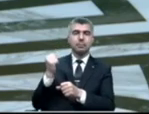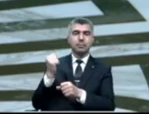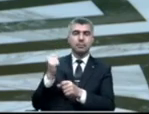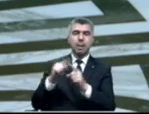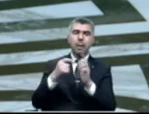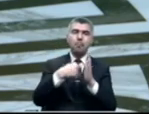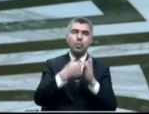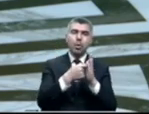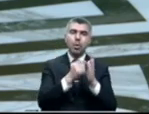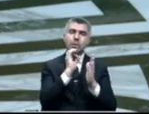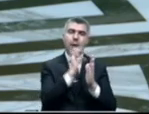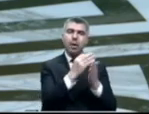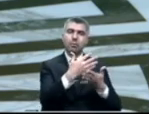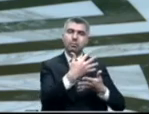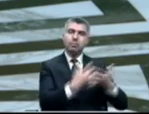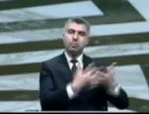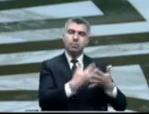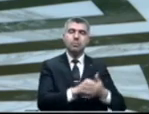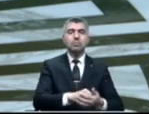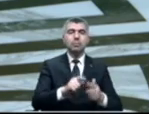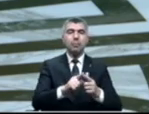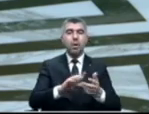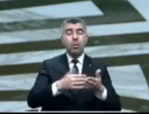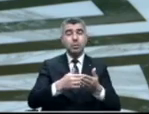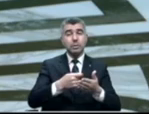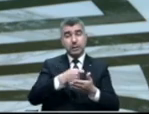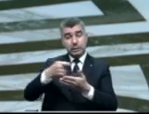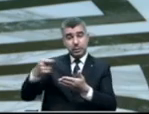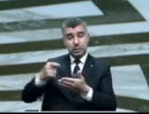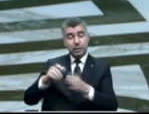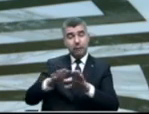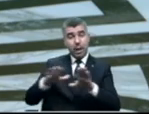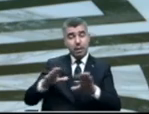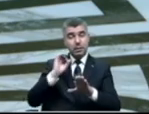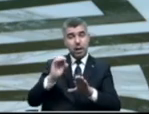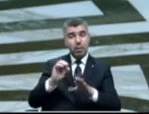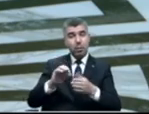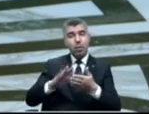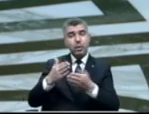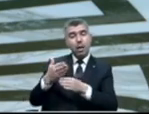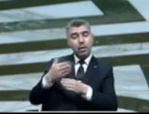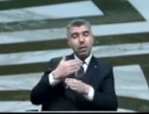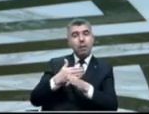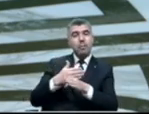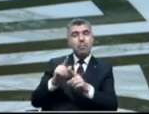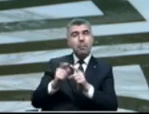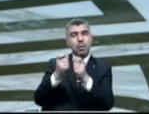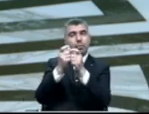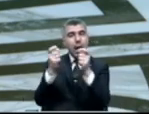المشروع، ويتم إسناد هذه الأراضي عبر طلبات العروض بناء على دفتر تحملات كيخص المعايير